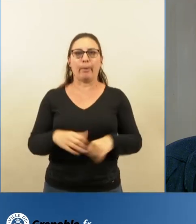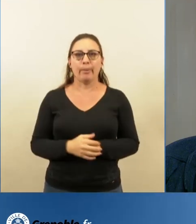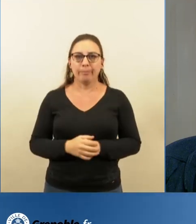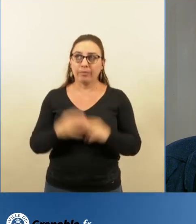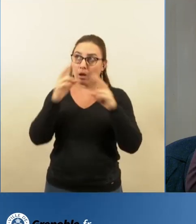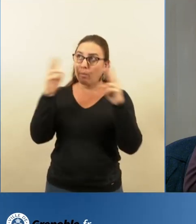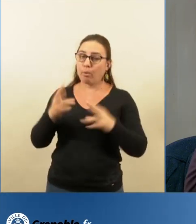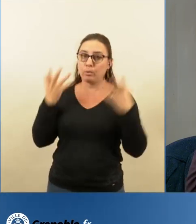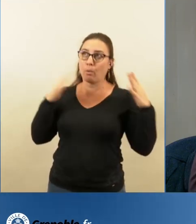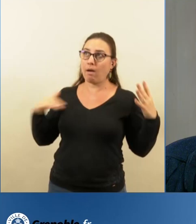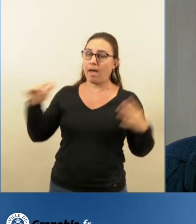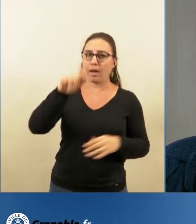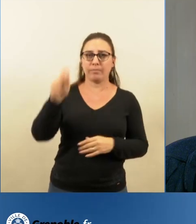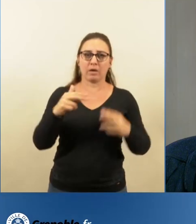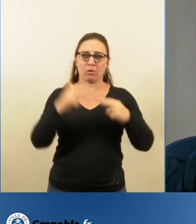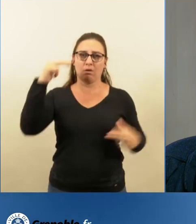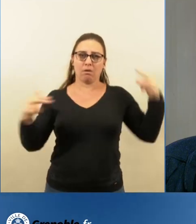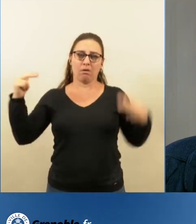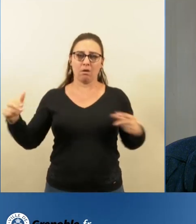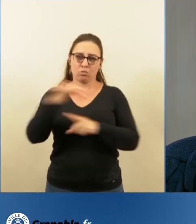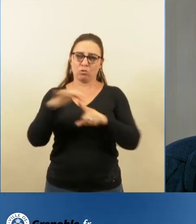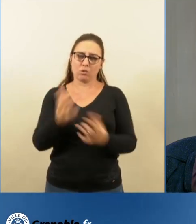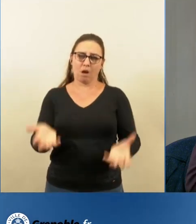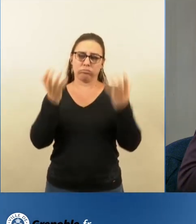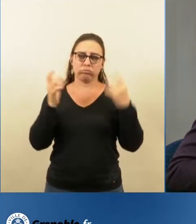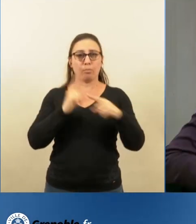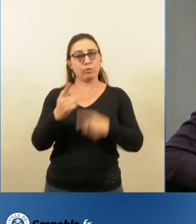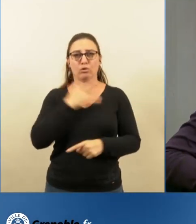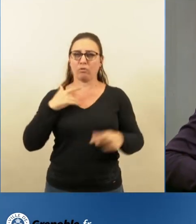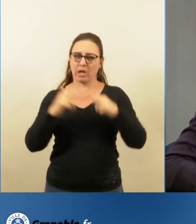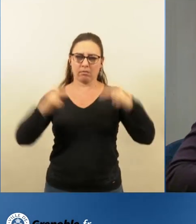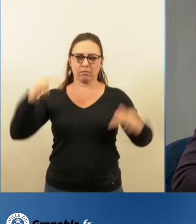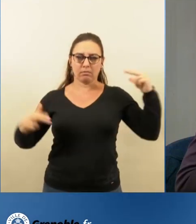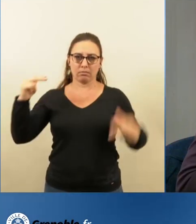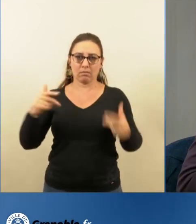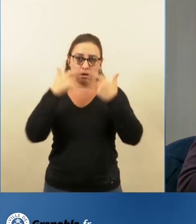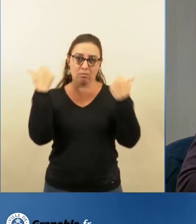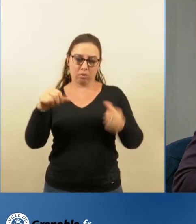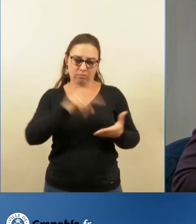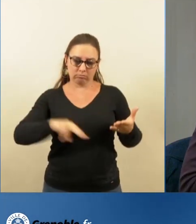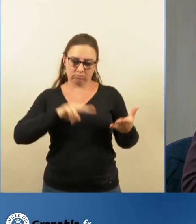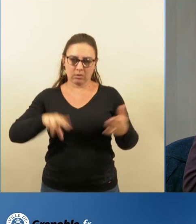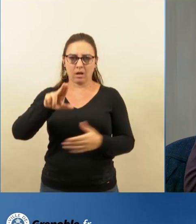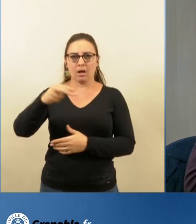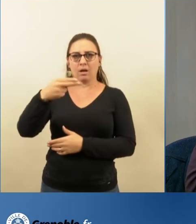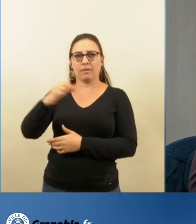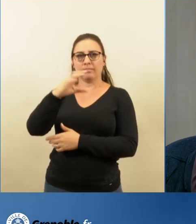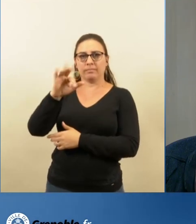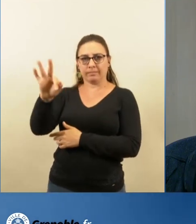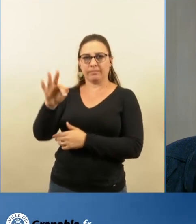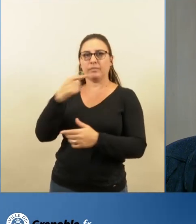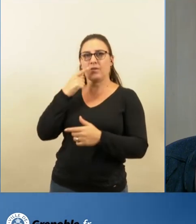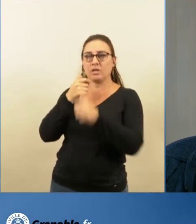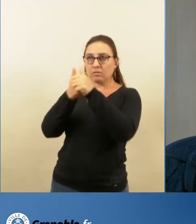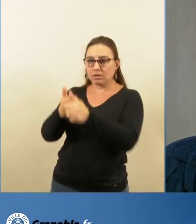évidemment un ressort majeur des inégalités sociales et environnementales de santé pour s'en convaincre il suffit de lire l'étude que l'UNICEF le Réseau Action Climat et l'École